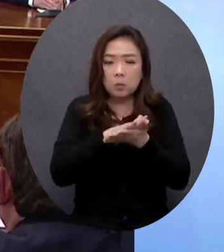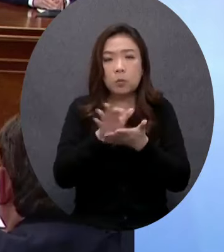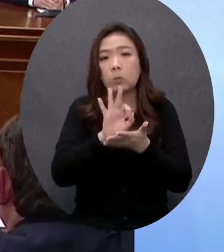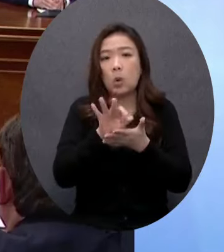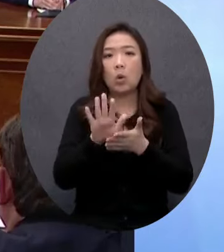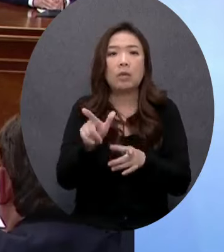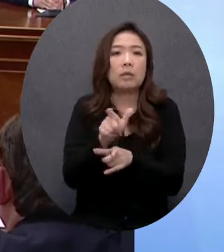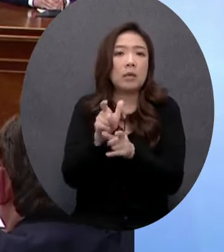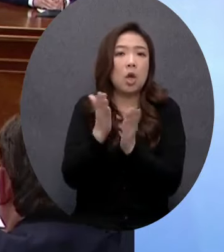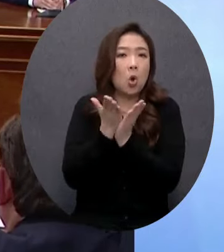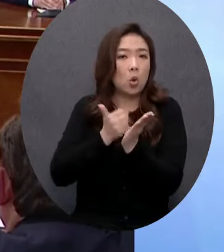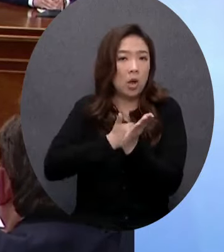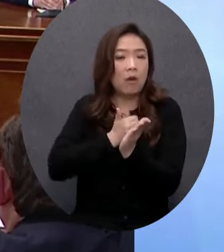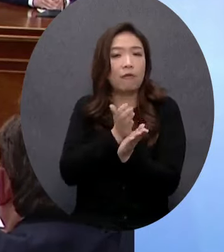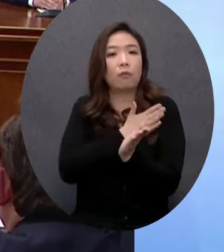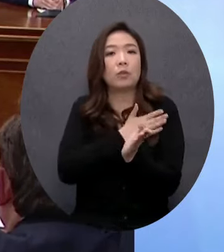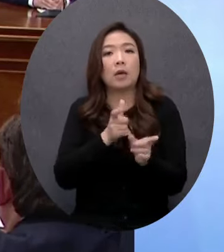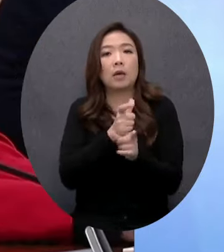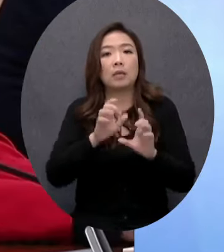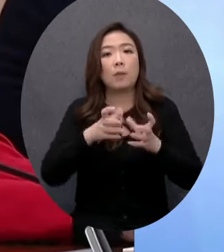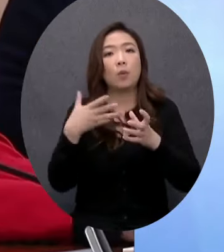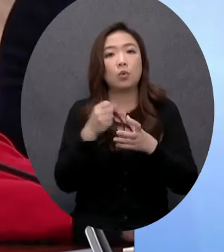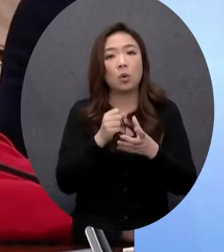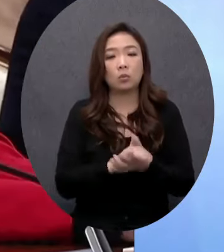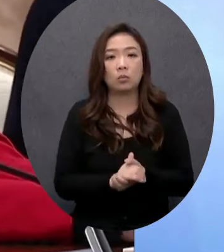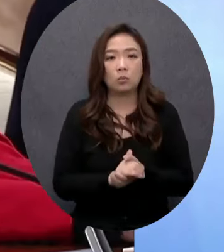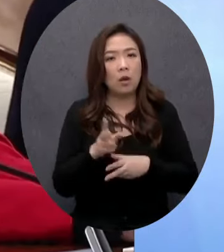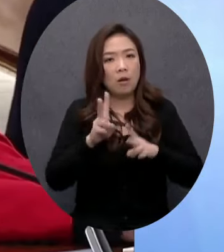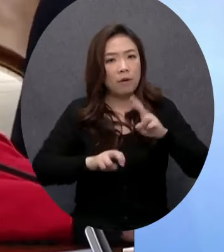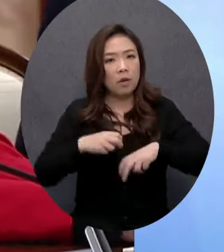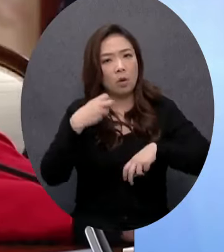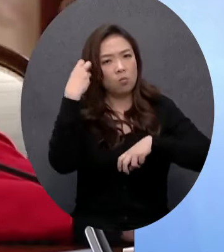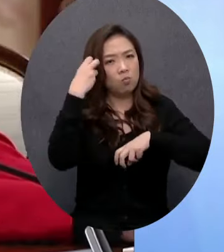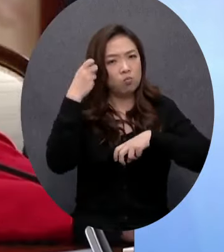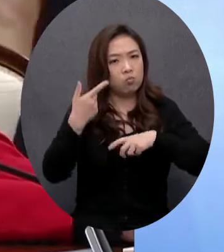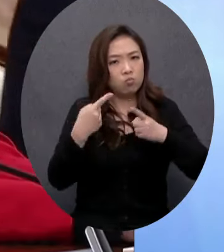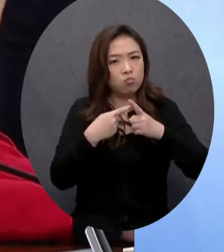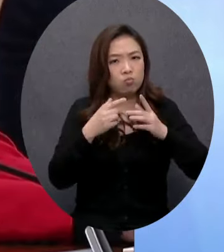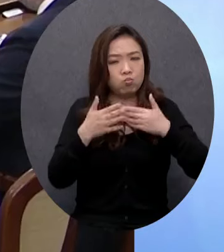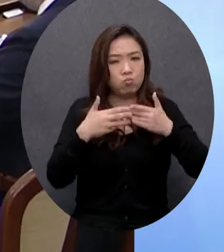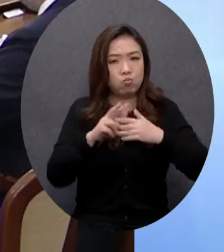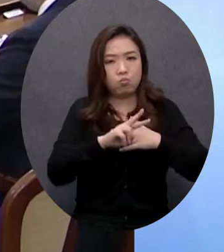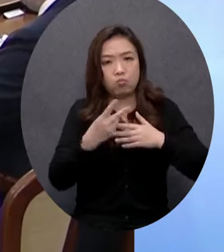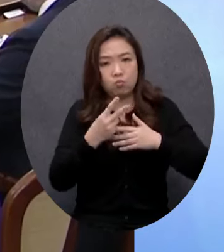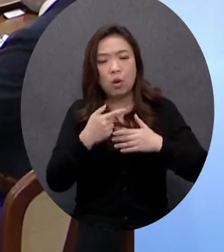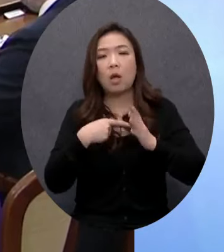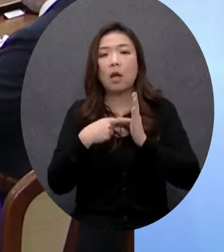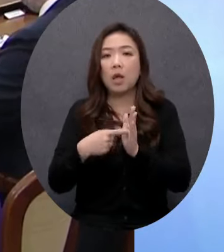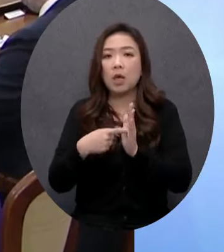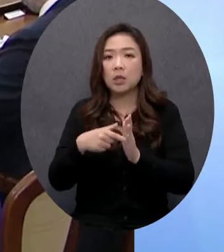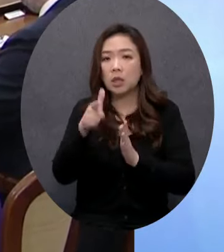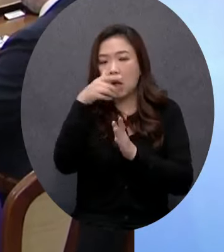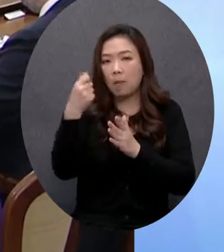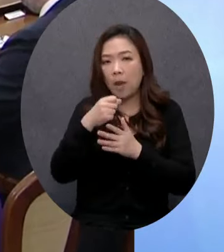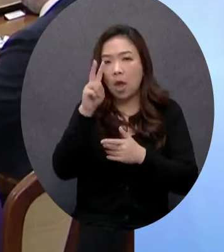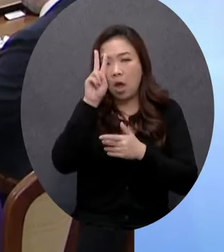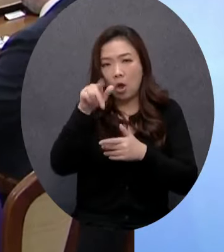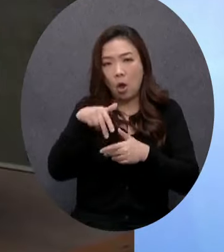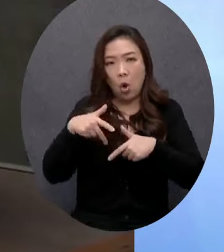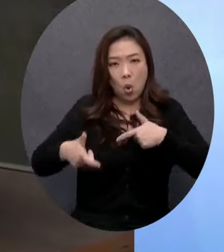经济学家，担任过经济部长。分析指这项人事变动多少反映普京希望控制军费开支有